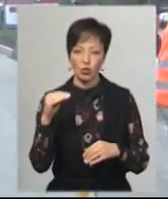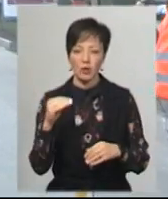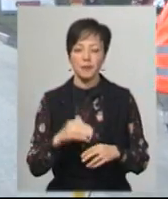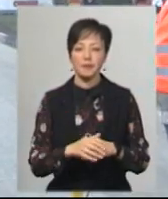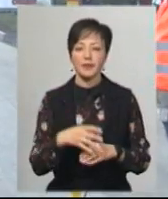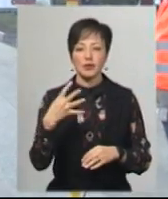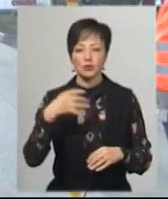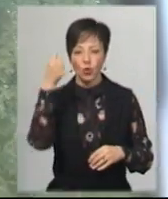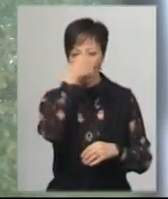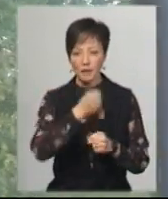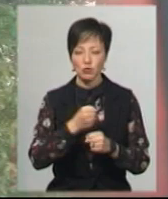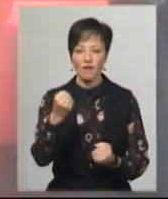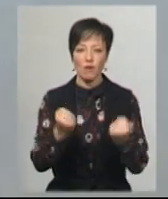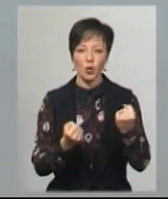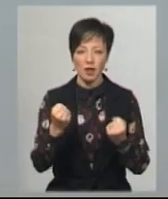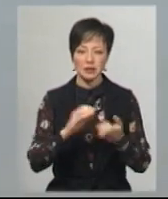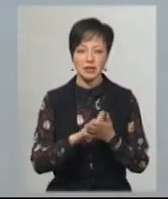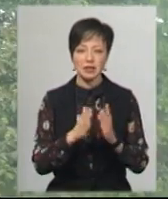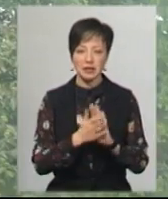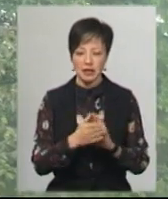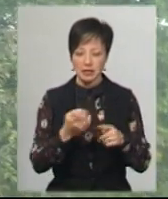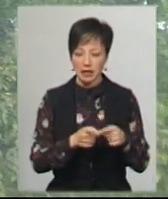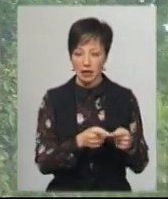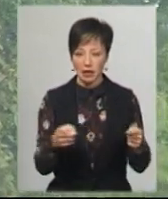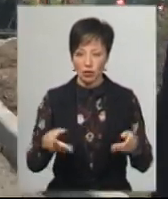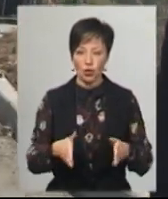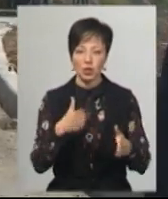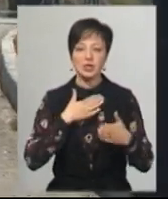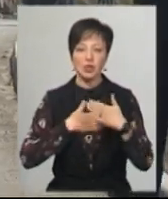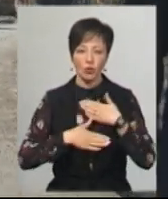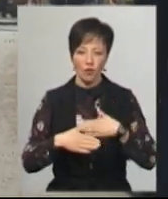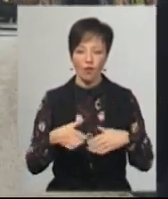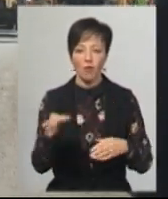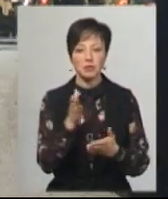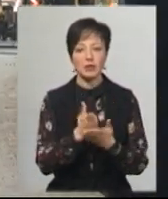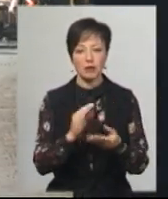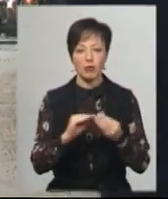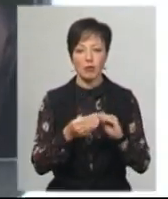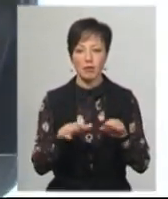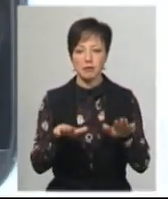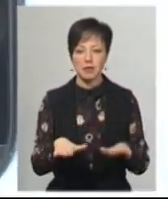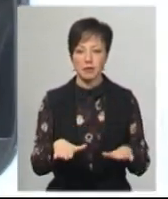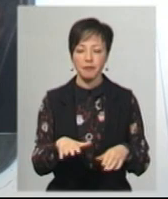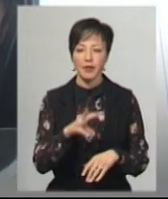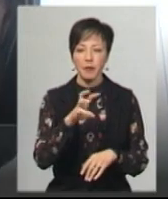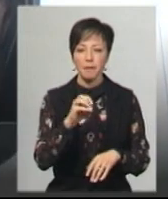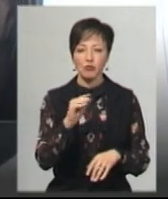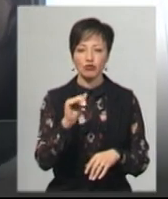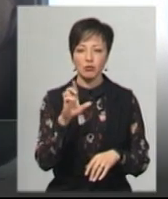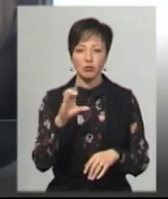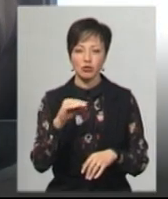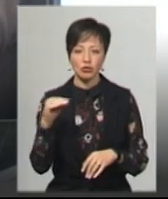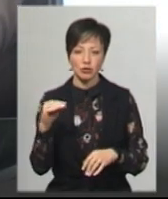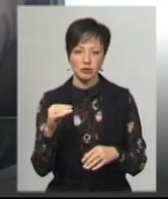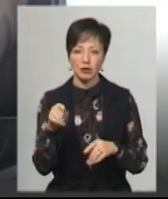працює водієм Сергій Вознюк. Говорить, станом цієї ділянки дороги задоволений. Та в області є і проблемні місця. Ми вже